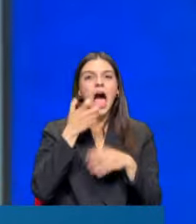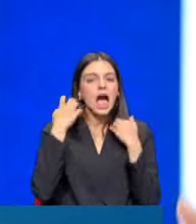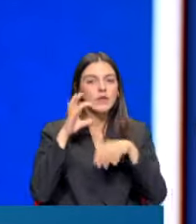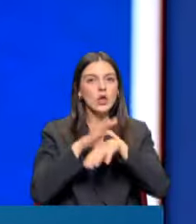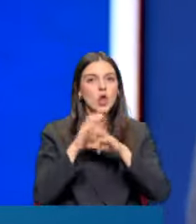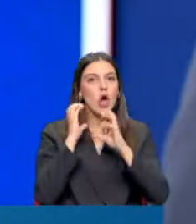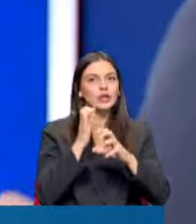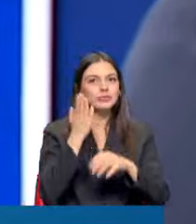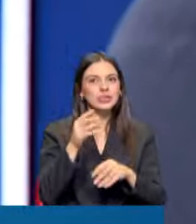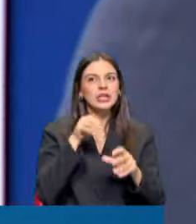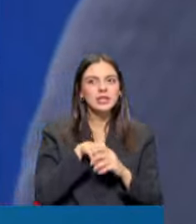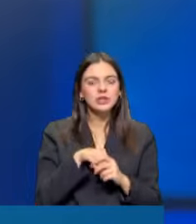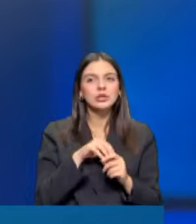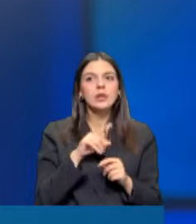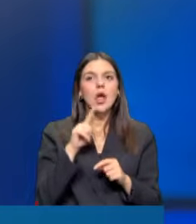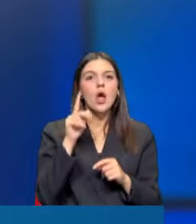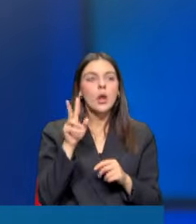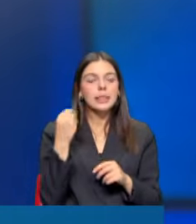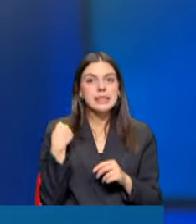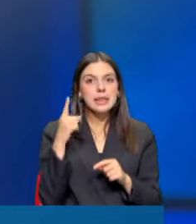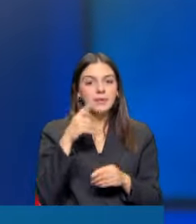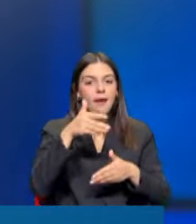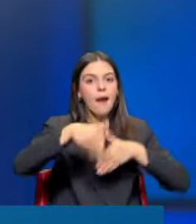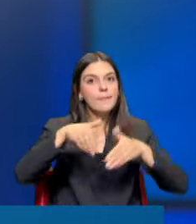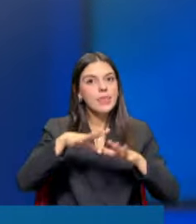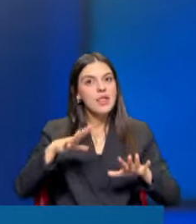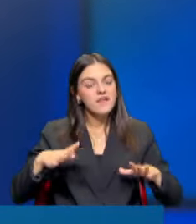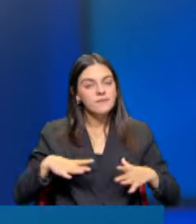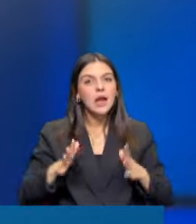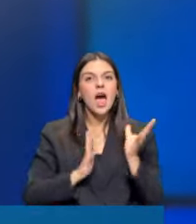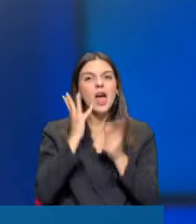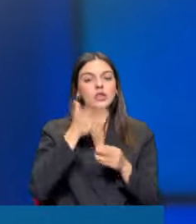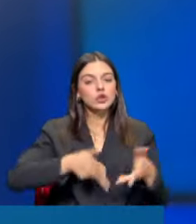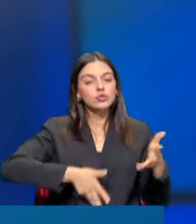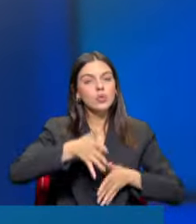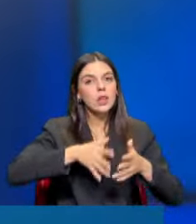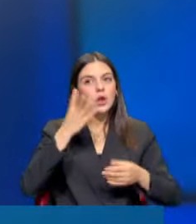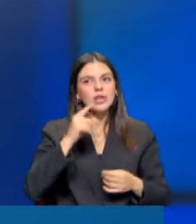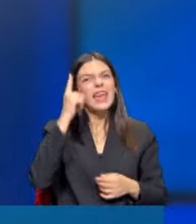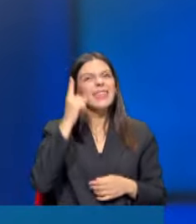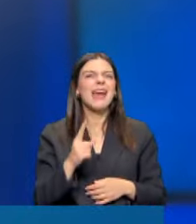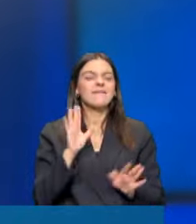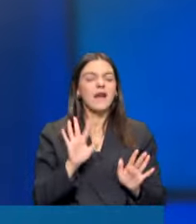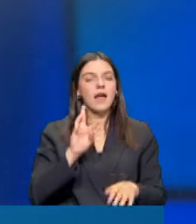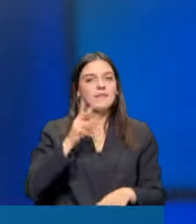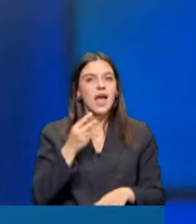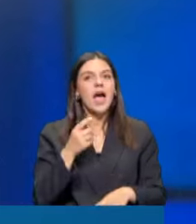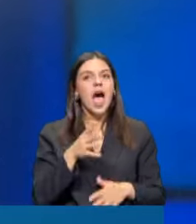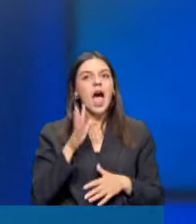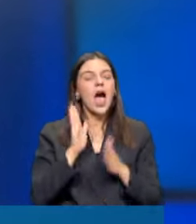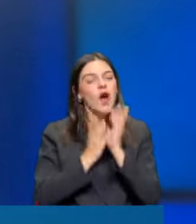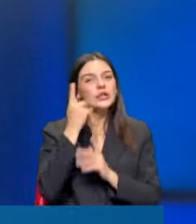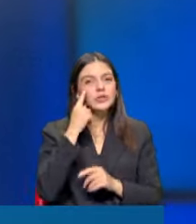veteriner otobüsü, aslında içinde modern bir ameliyathane var. O da Ataşehir sokaklarında olacak ilk defa ve Ataşehir'deki sokak